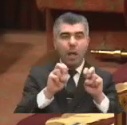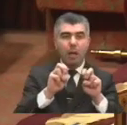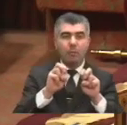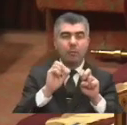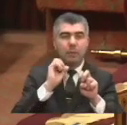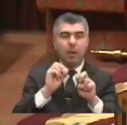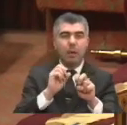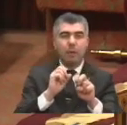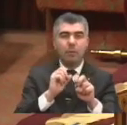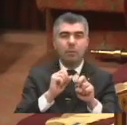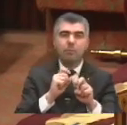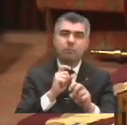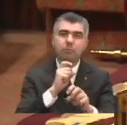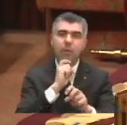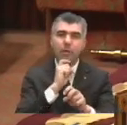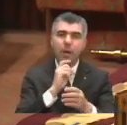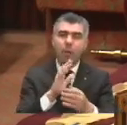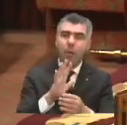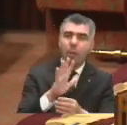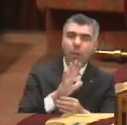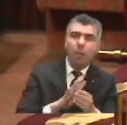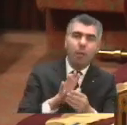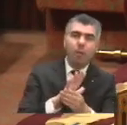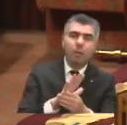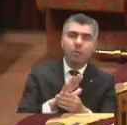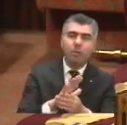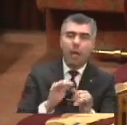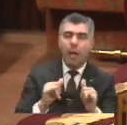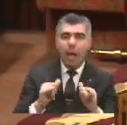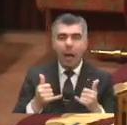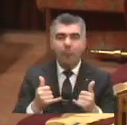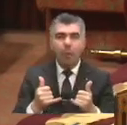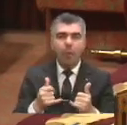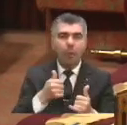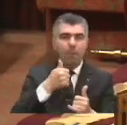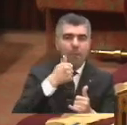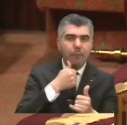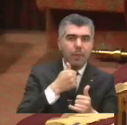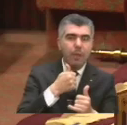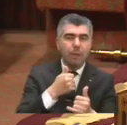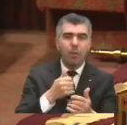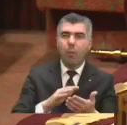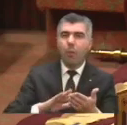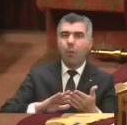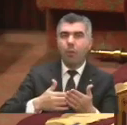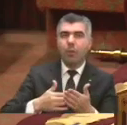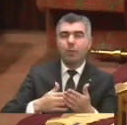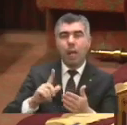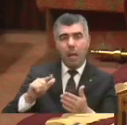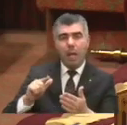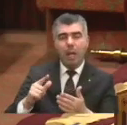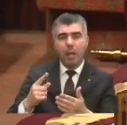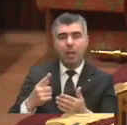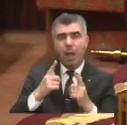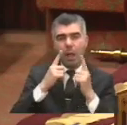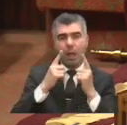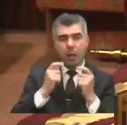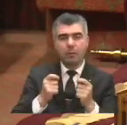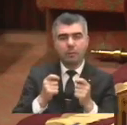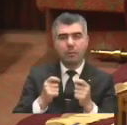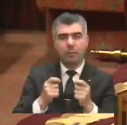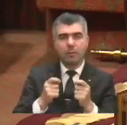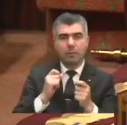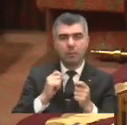الضغط نقولوا على كل من يتلاعب وهذا حقيقه كين بع كاين بعض الحالات اللي كنشوف ت